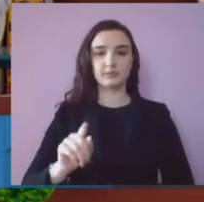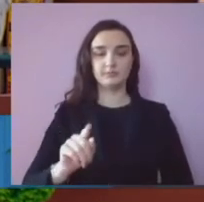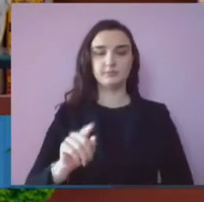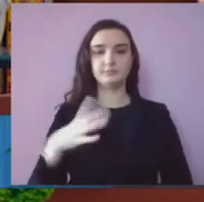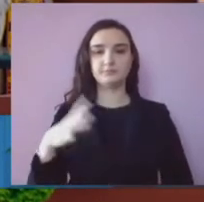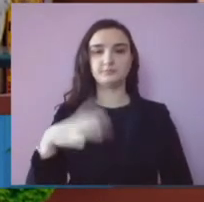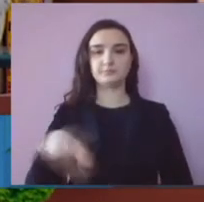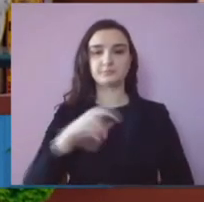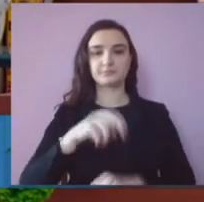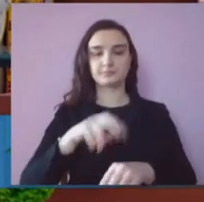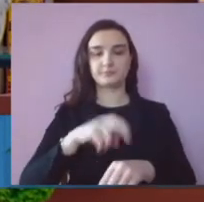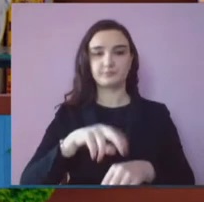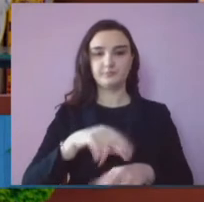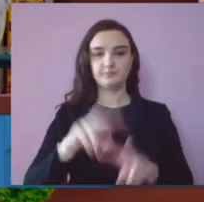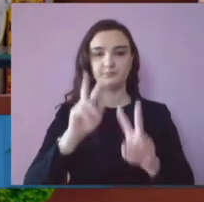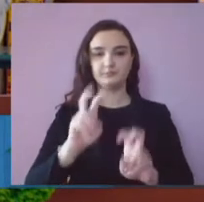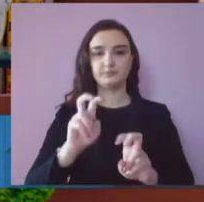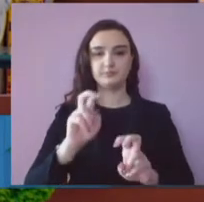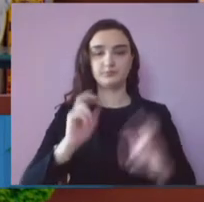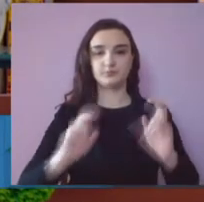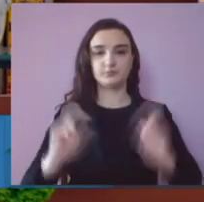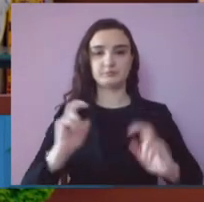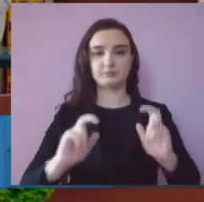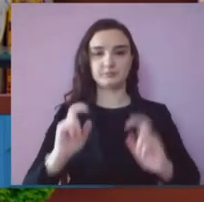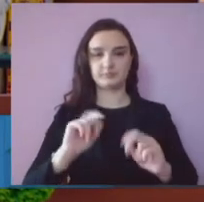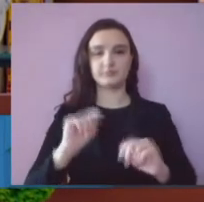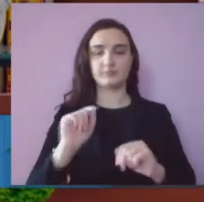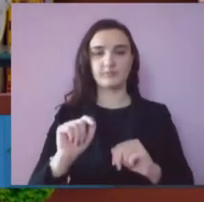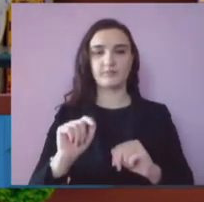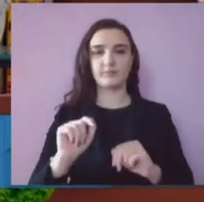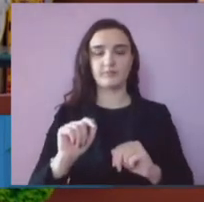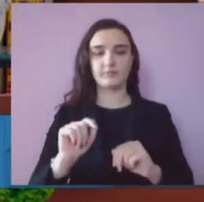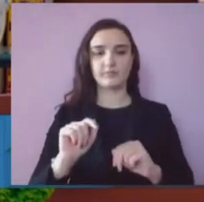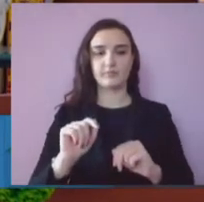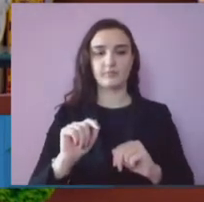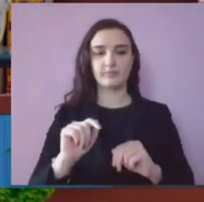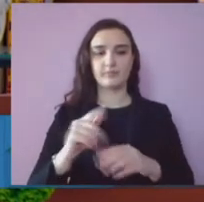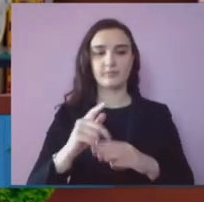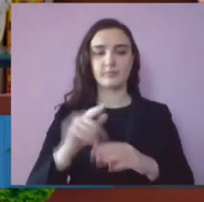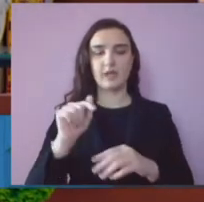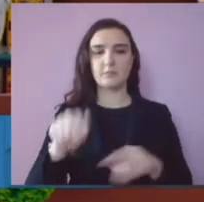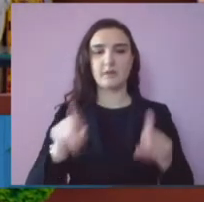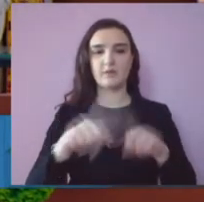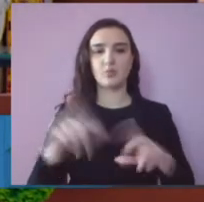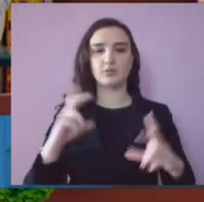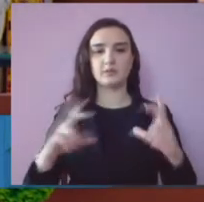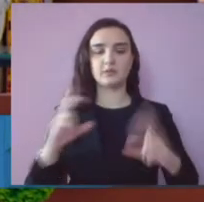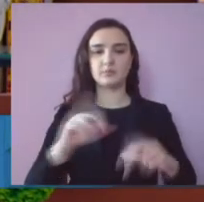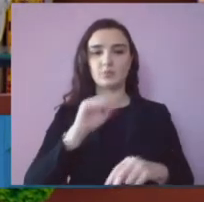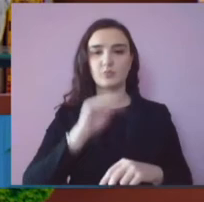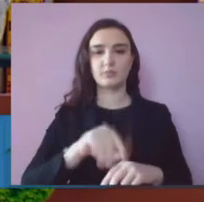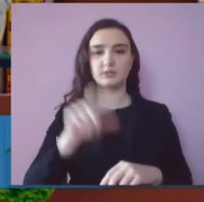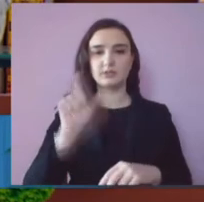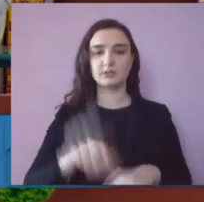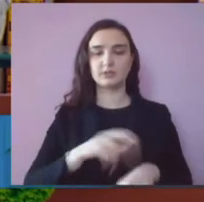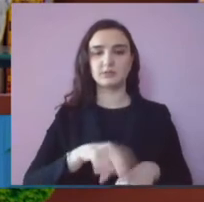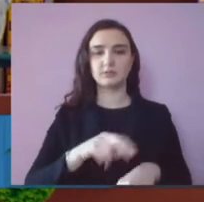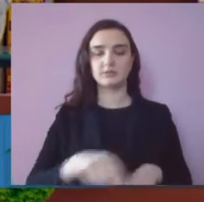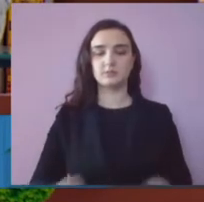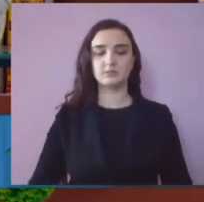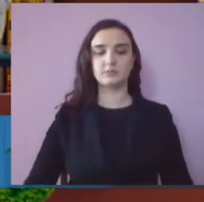სამედიცინო უნივერსიტეტის ენდოკრინოლოგიის დეპარტამენტის ხელმძღვანელი, ამავე უნივერსიტეტის პროფესორი, მედიცინის მეცნიერებათა